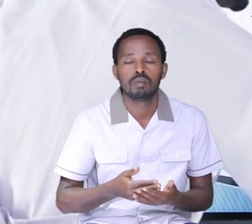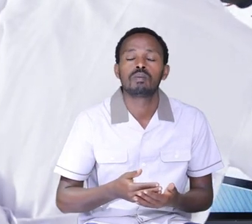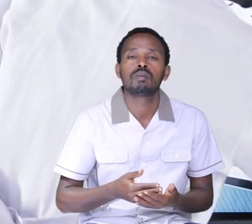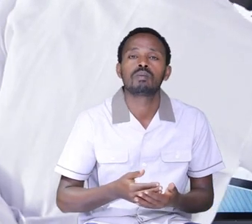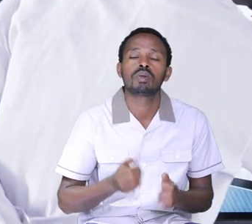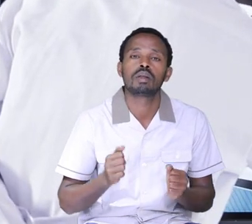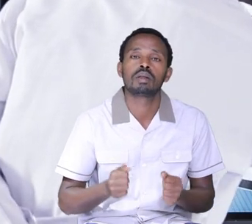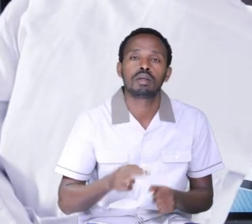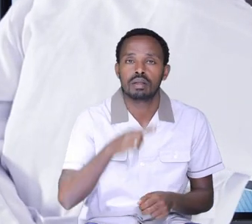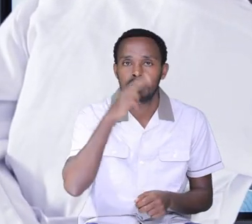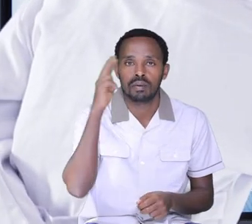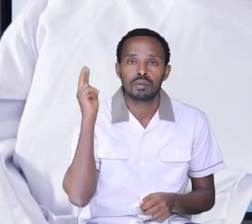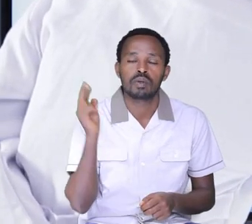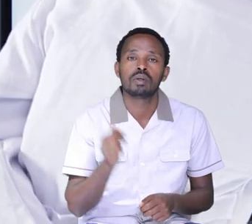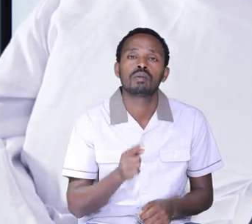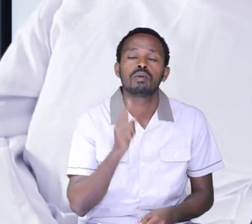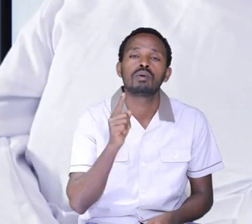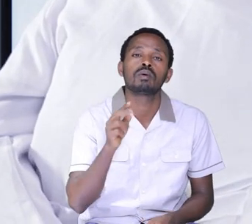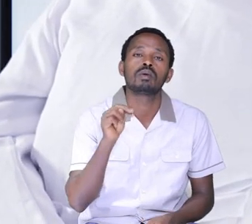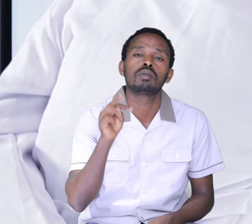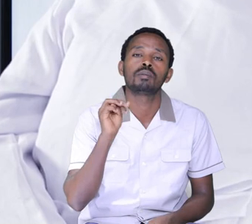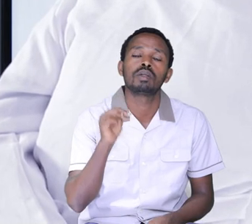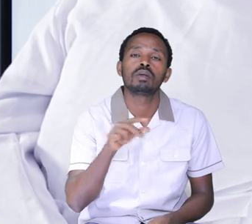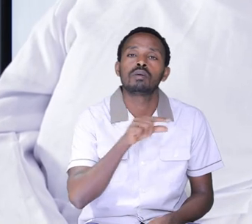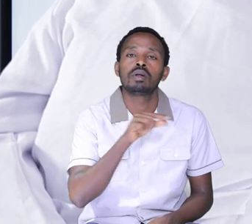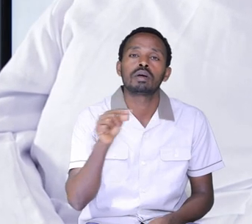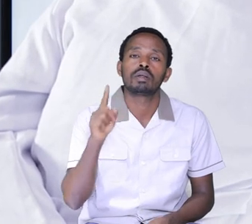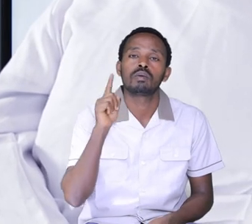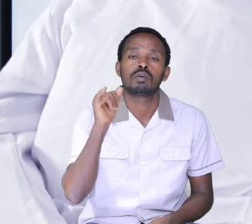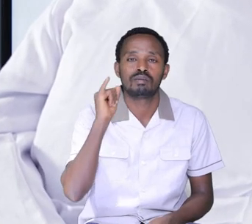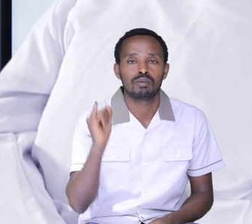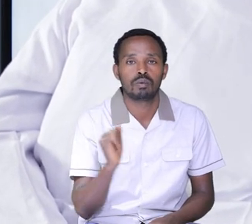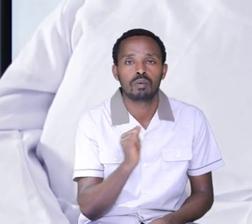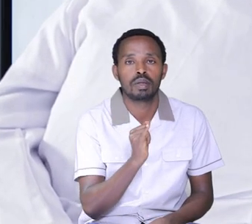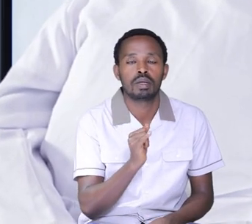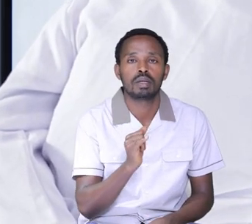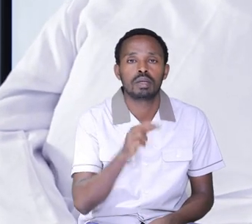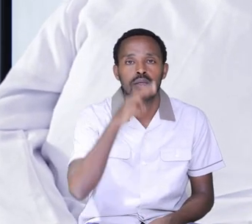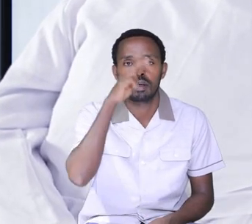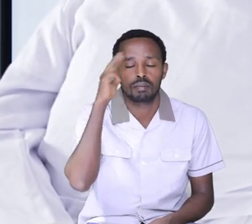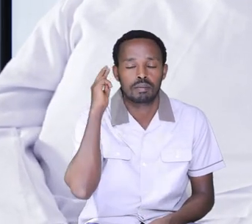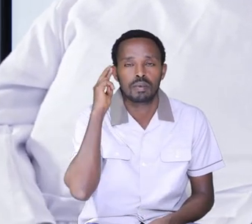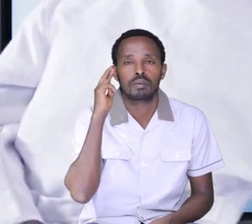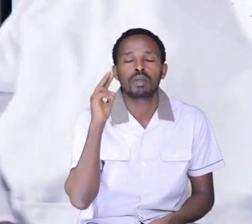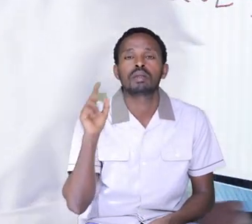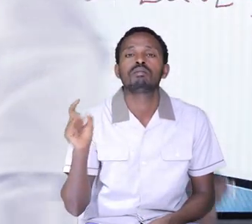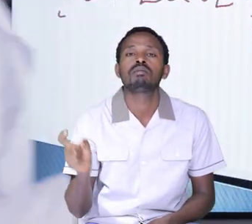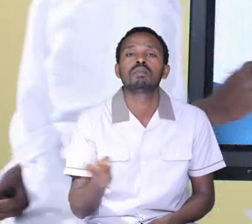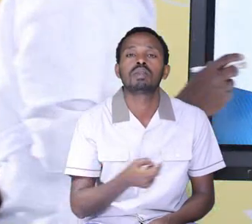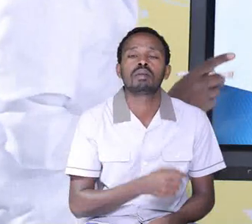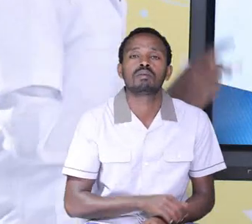Sababni isaa 1 niwutoon meetiriin walqixa 1 jiwulii waan ta'eef ishee kana qabna